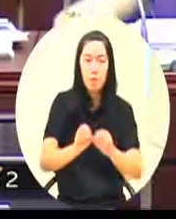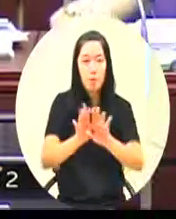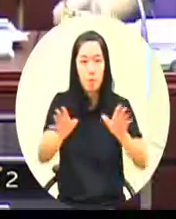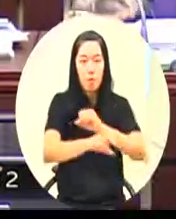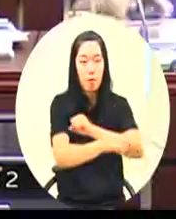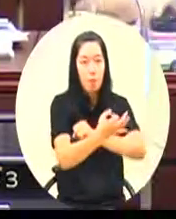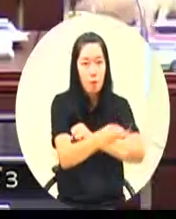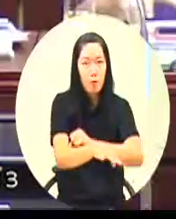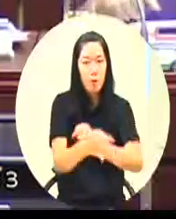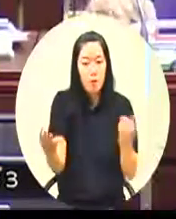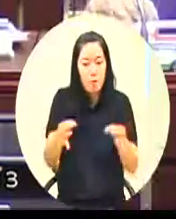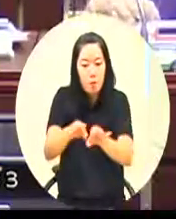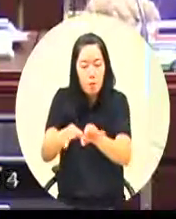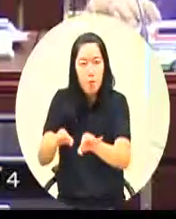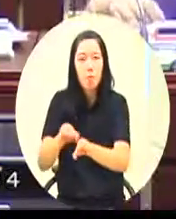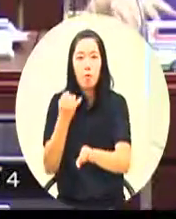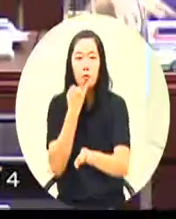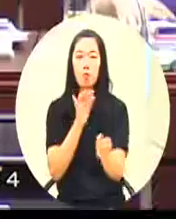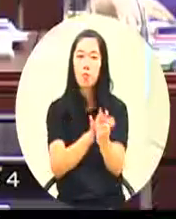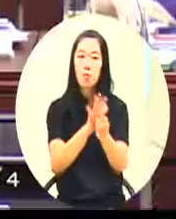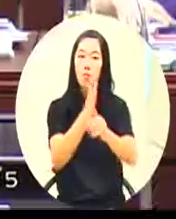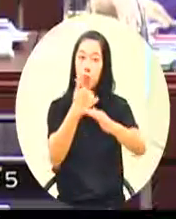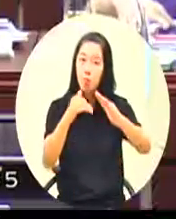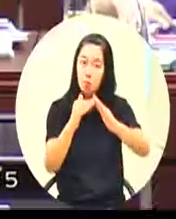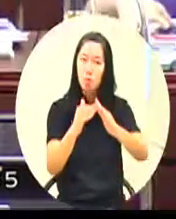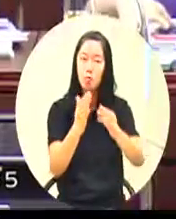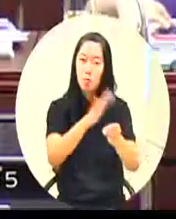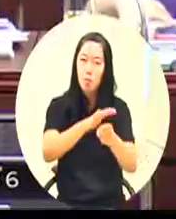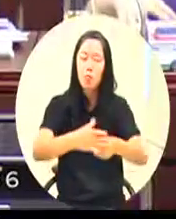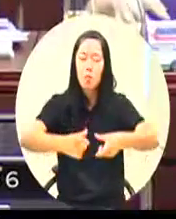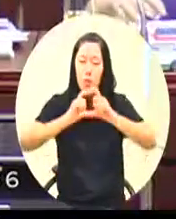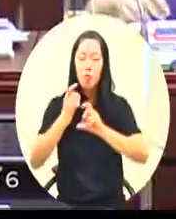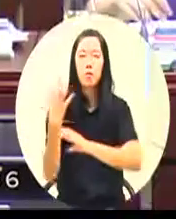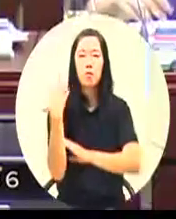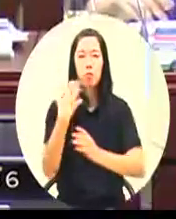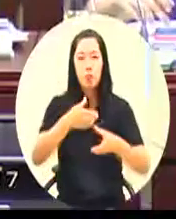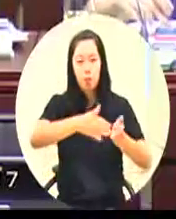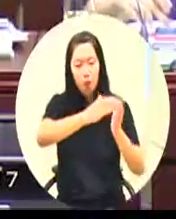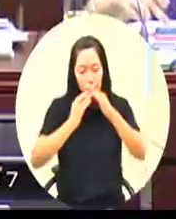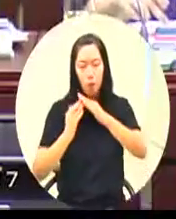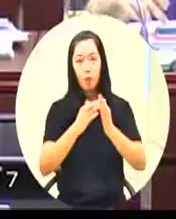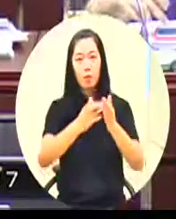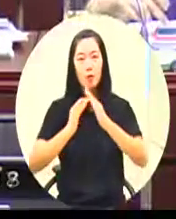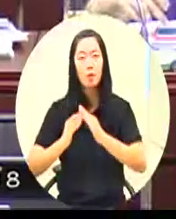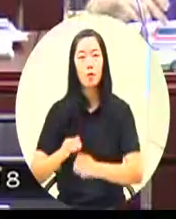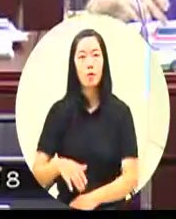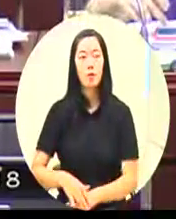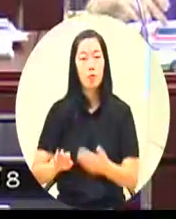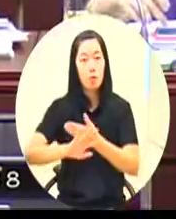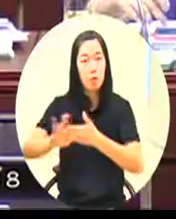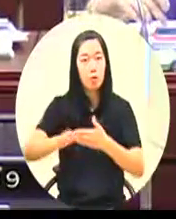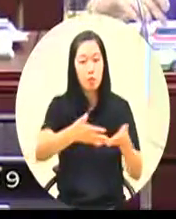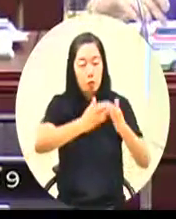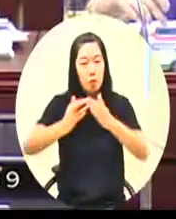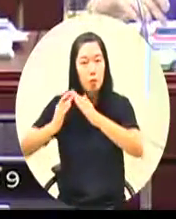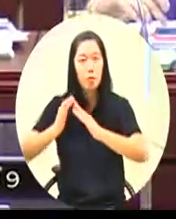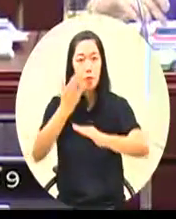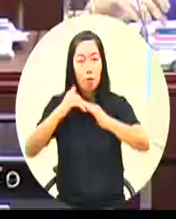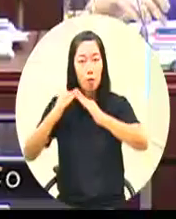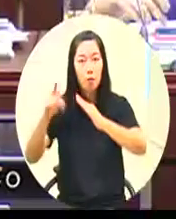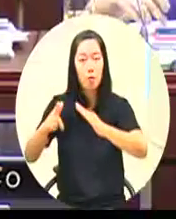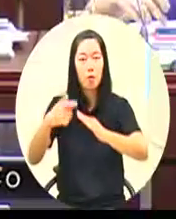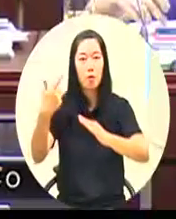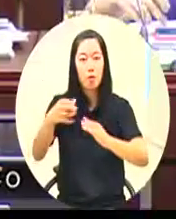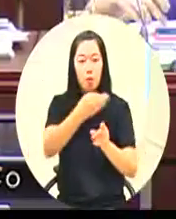面能够快点就是弥补他们，这是已经就花掉或正在处理的。那其他复原的学校就是在分